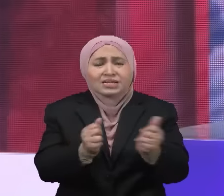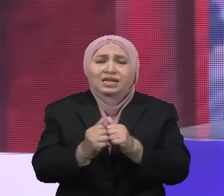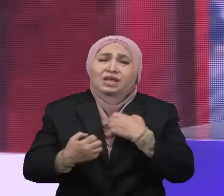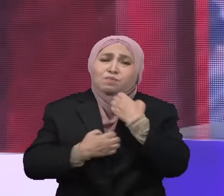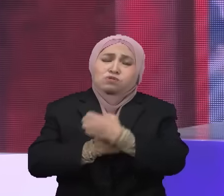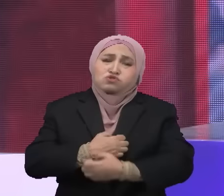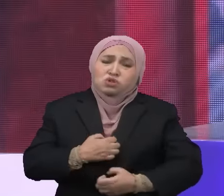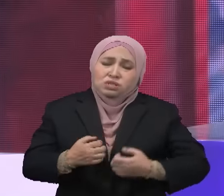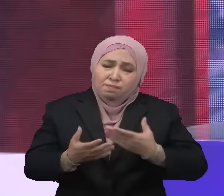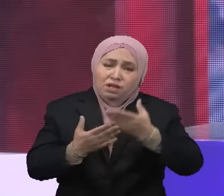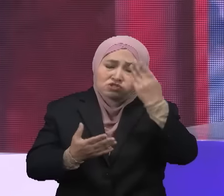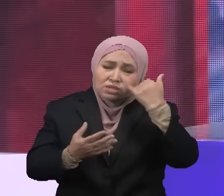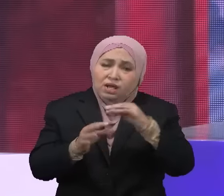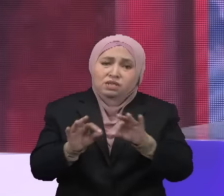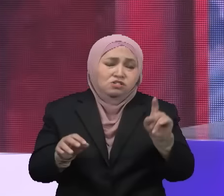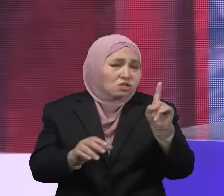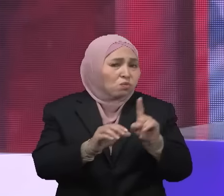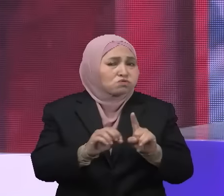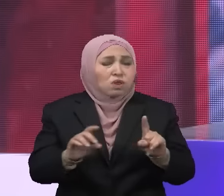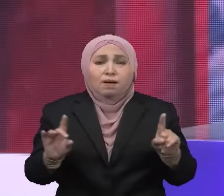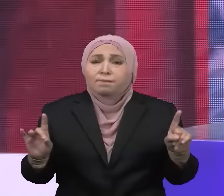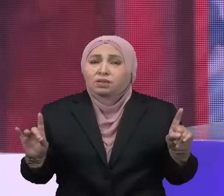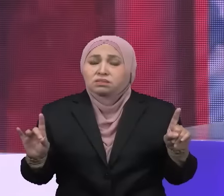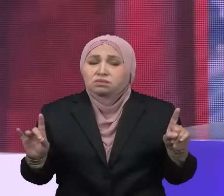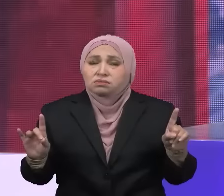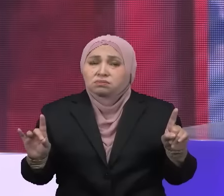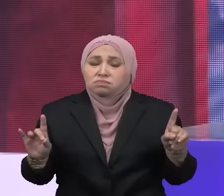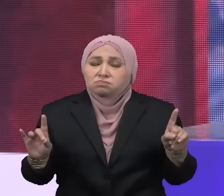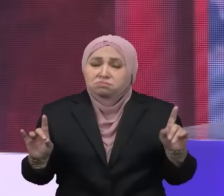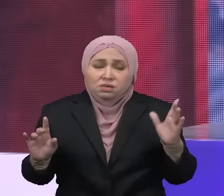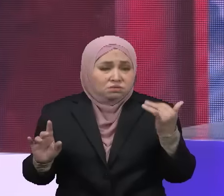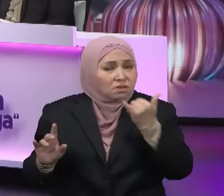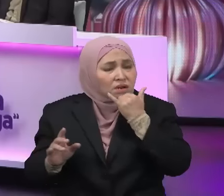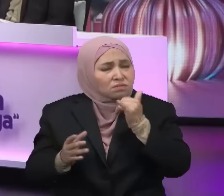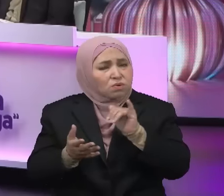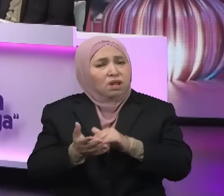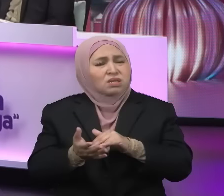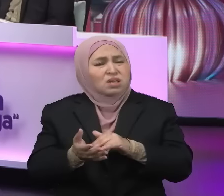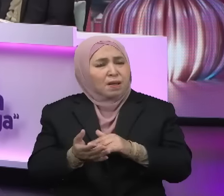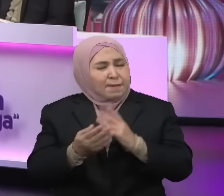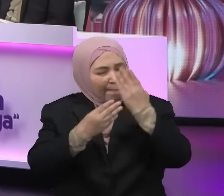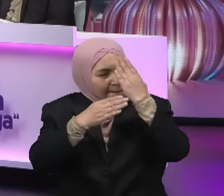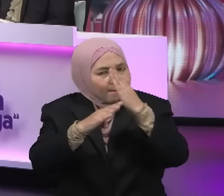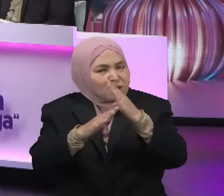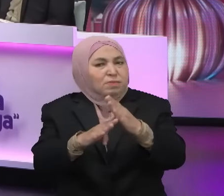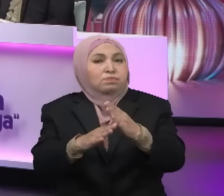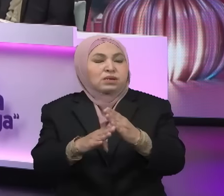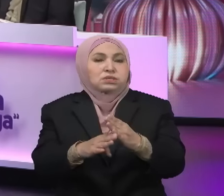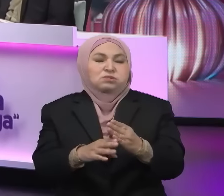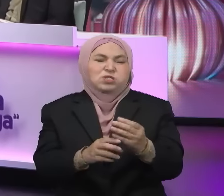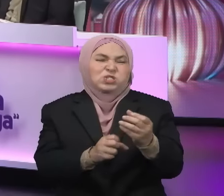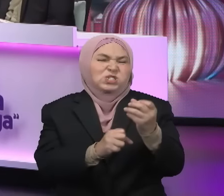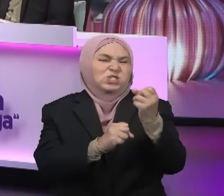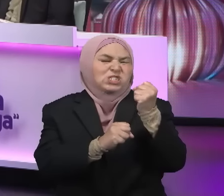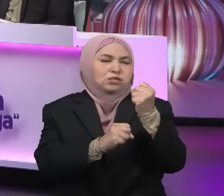emosi sebagaimana kita belajar dalam ayat 108, yang tersilap itu makin nak membalas balik. Dan bila balas balik,